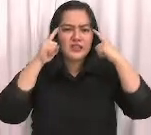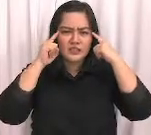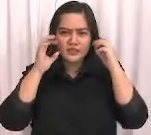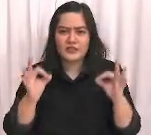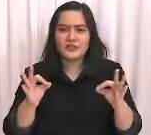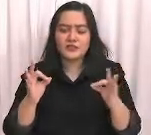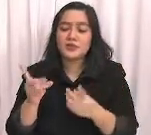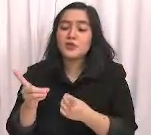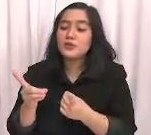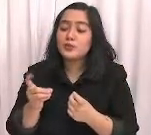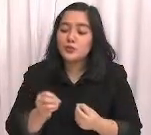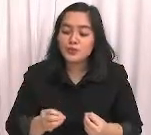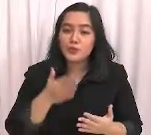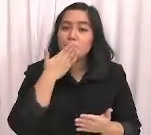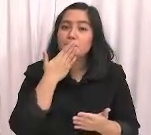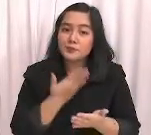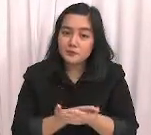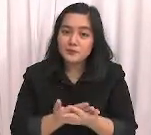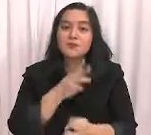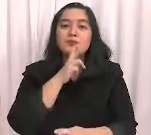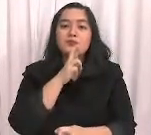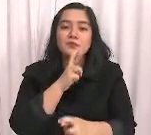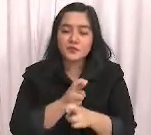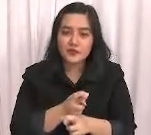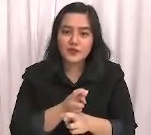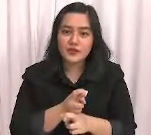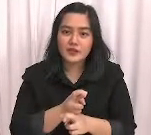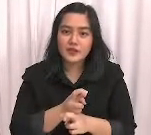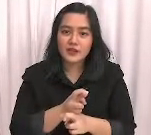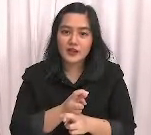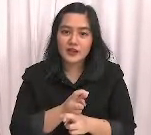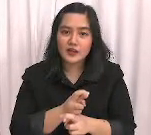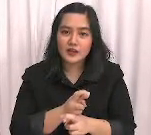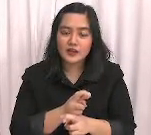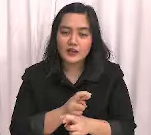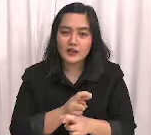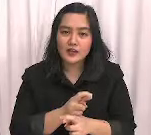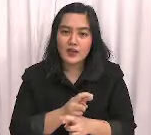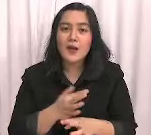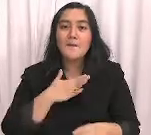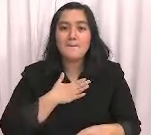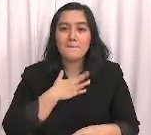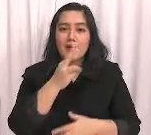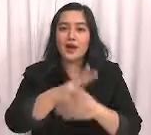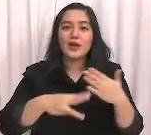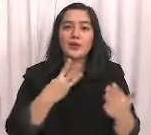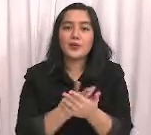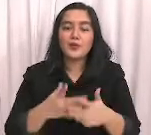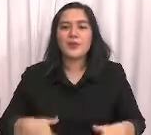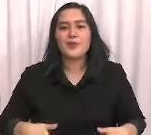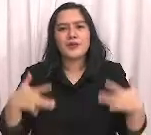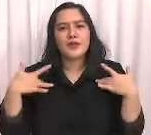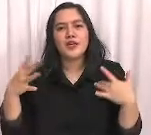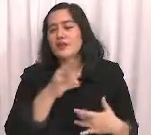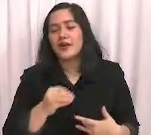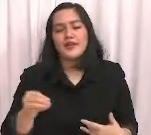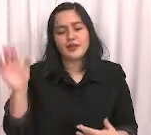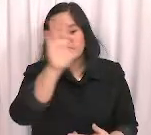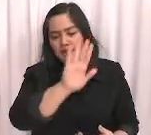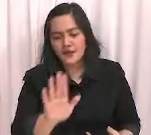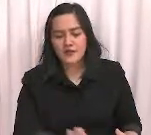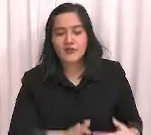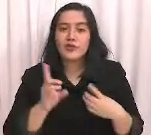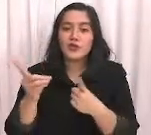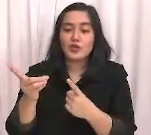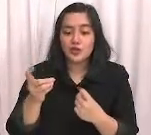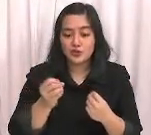ko. At hindi kailanman ako gagawa ng masama. Amen. Alam niyo ang ganda ng dugtong nung 11